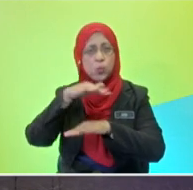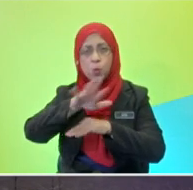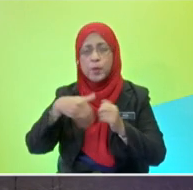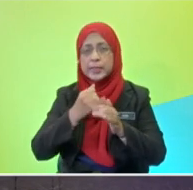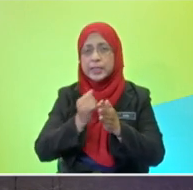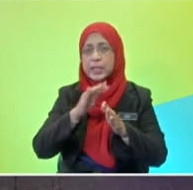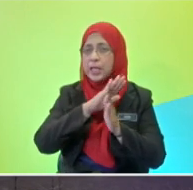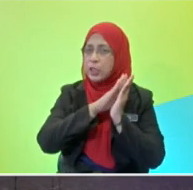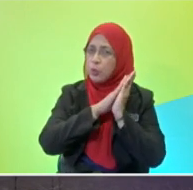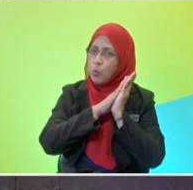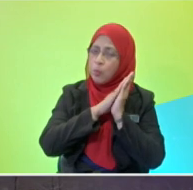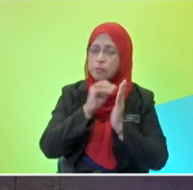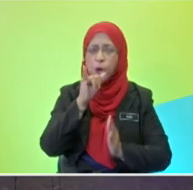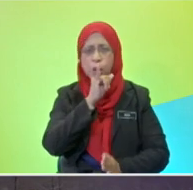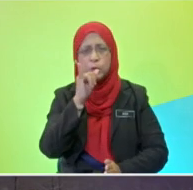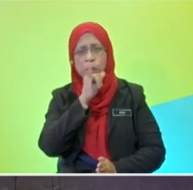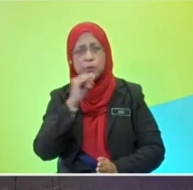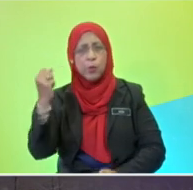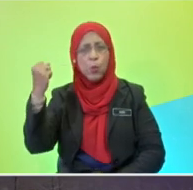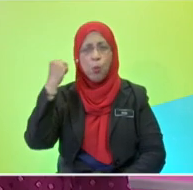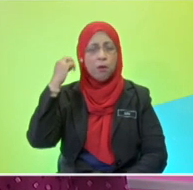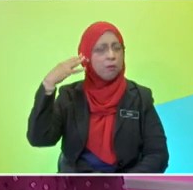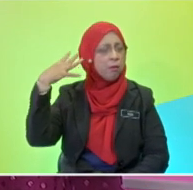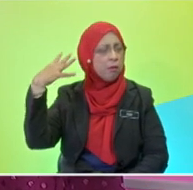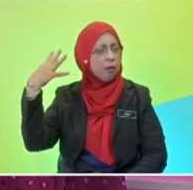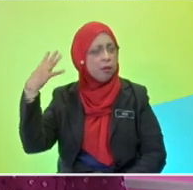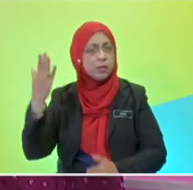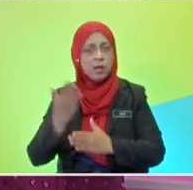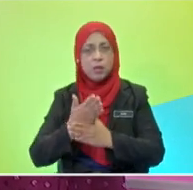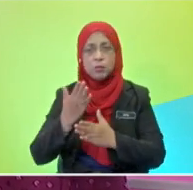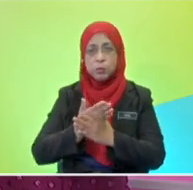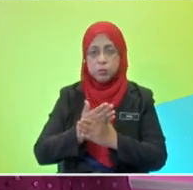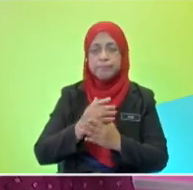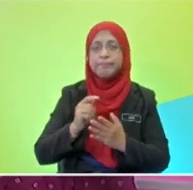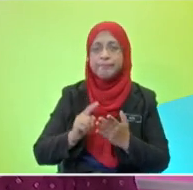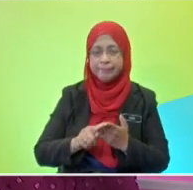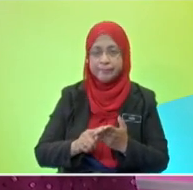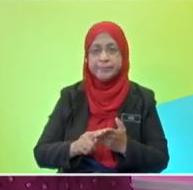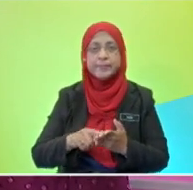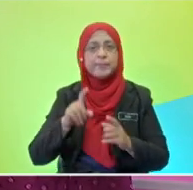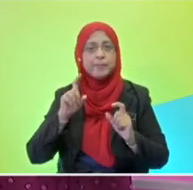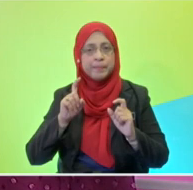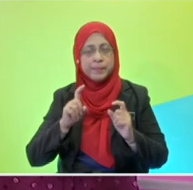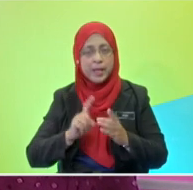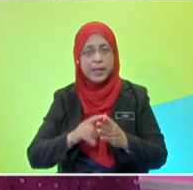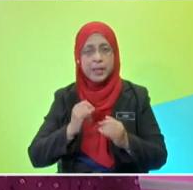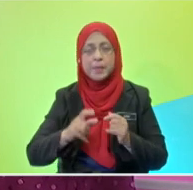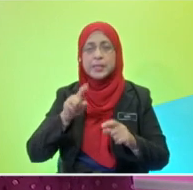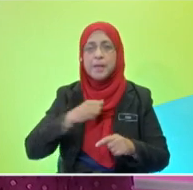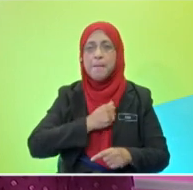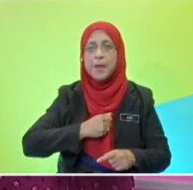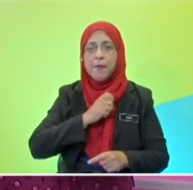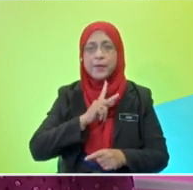Jangan buat bising kemudian memaafkan dan bertolakan tuh kalau jurang kita ini pernah terkasar bahasa